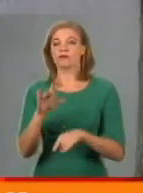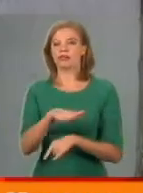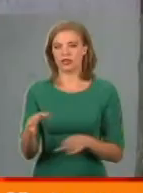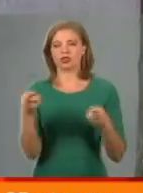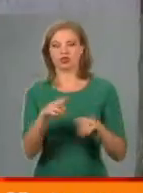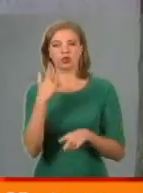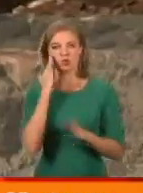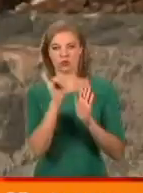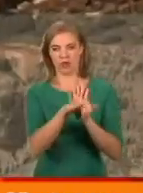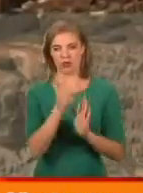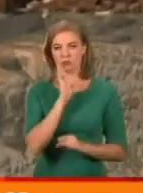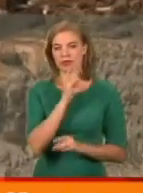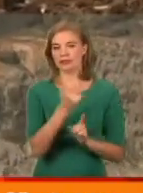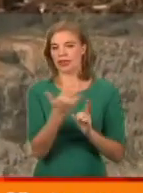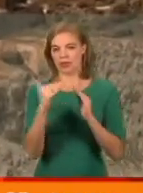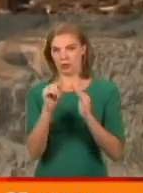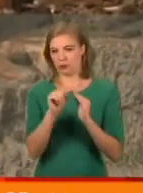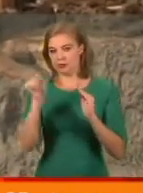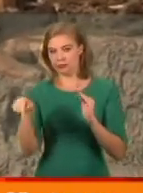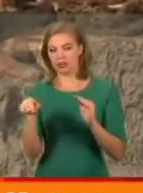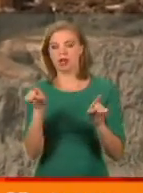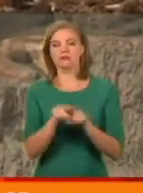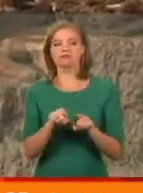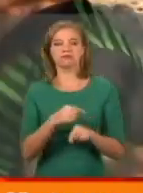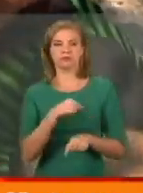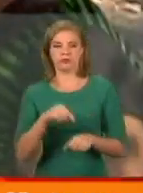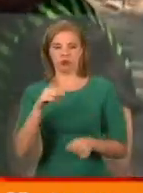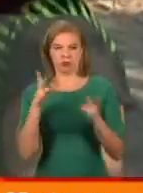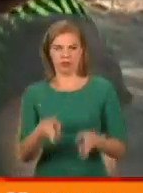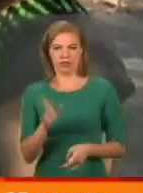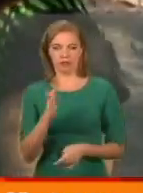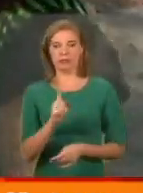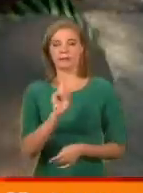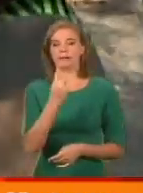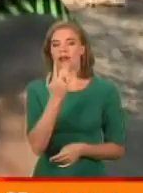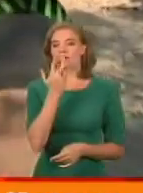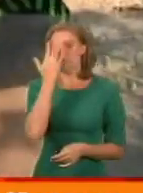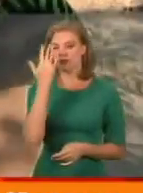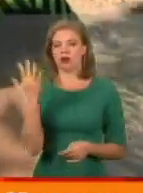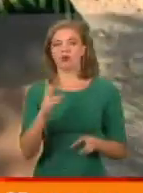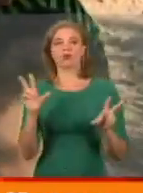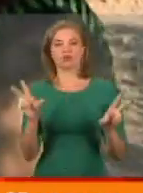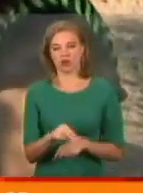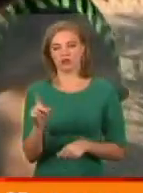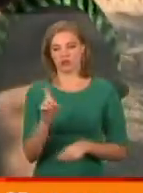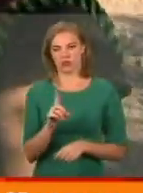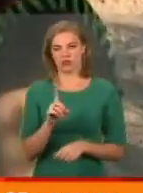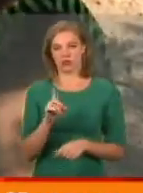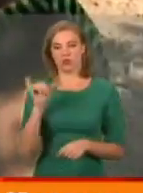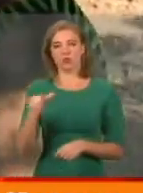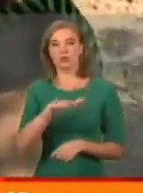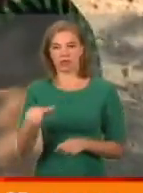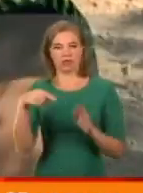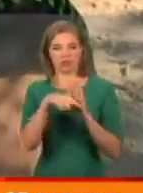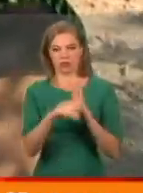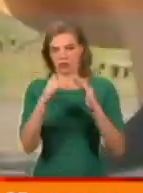лишитися ночувати в неї за кілька будинків звідси, наче відчула лихе. Перша мисль, яке щастя, що дітей тут